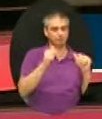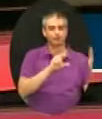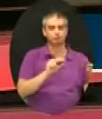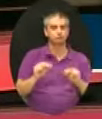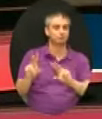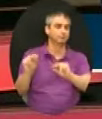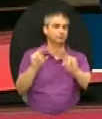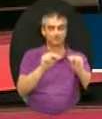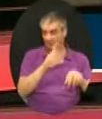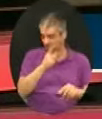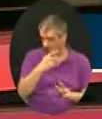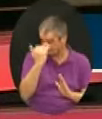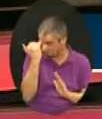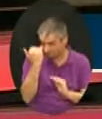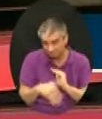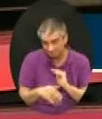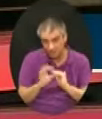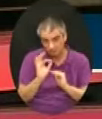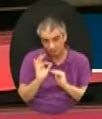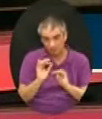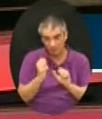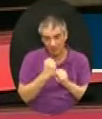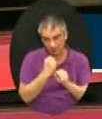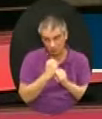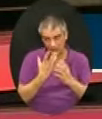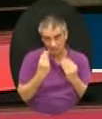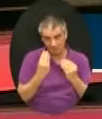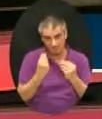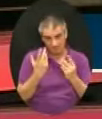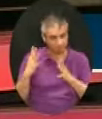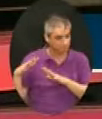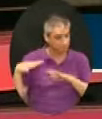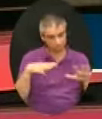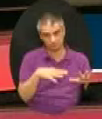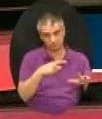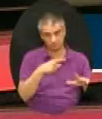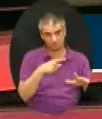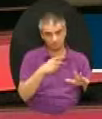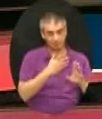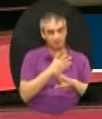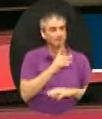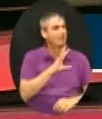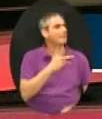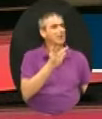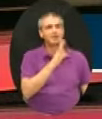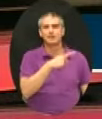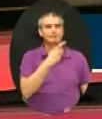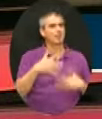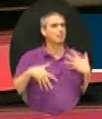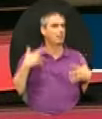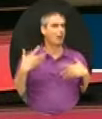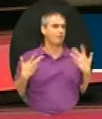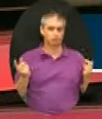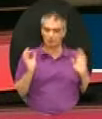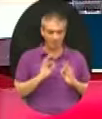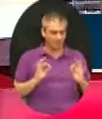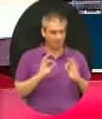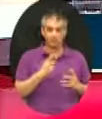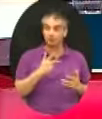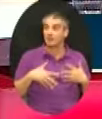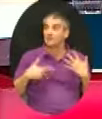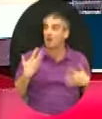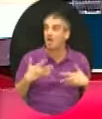דומה. האם הם ירדו מספיק בשביל להעביר הרבה מהם או מסה קריטית שלהם לכיוון טראמפ? ומה עם רמת ההתלהבות? אף אחד לא התייחס לזה.